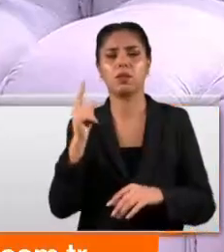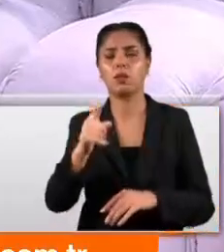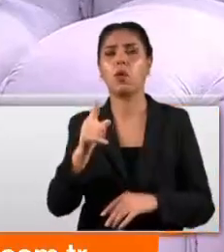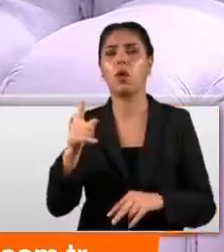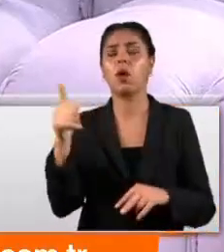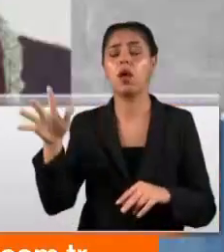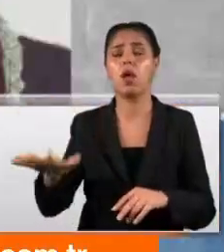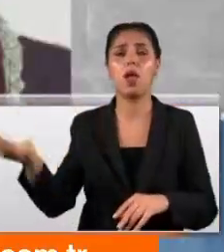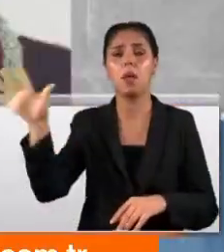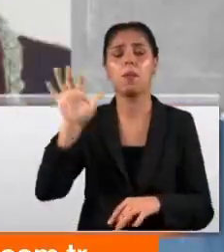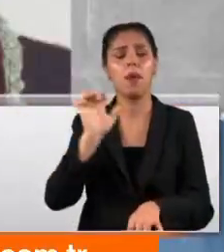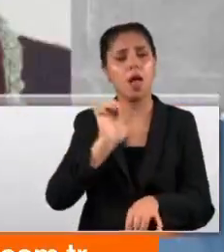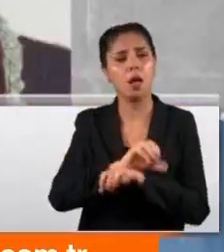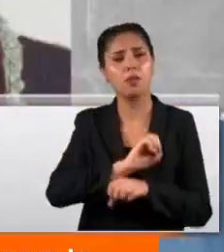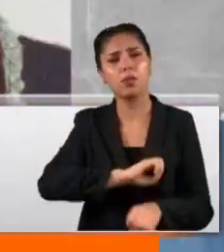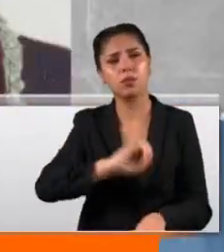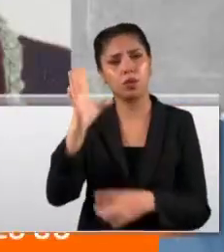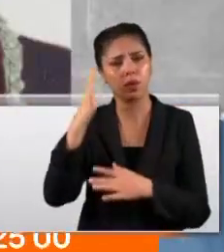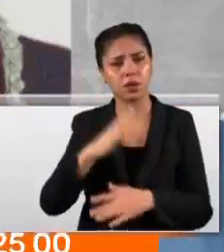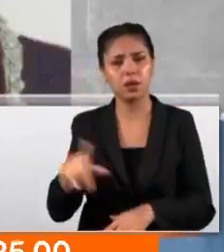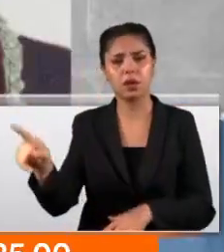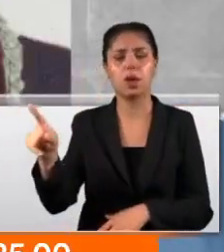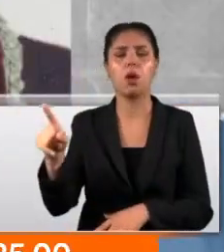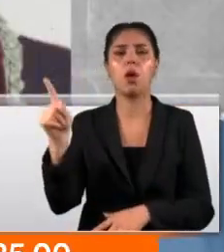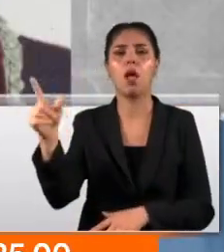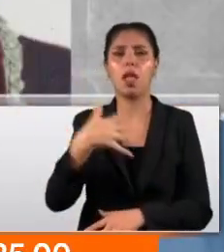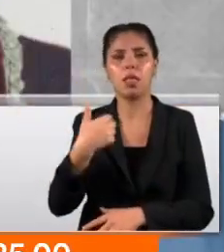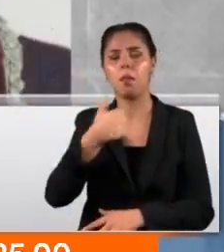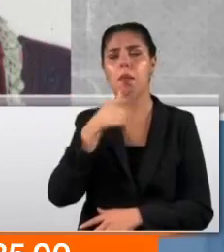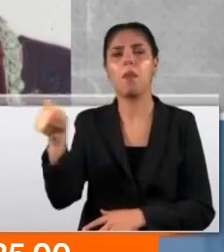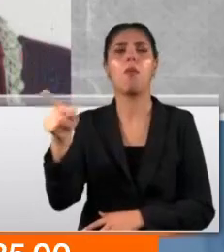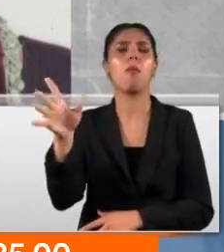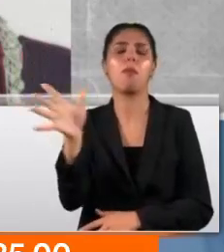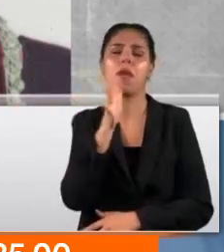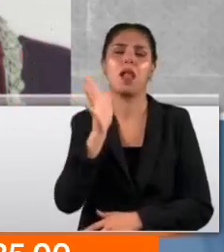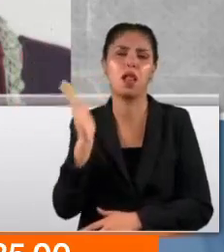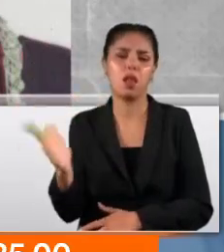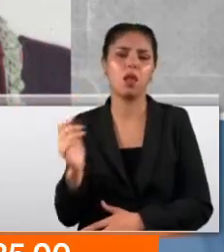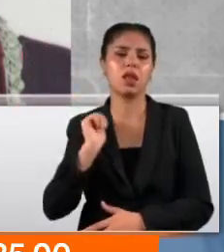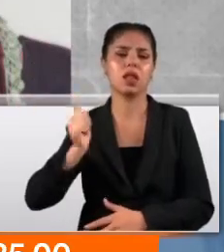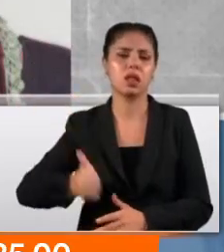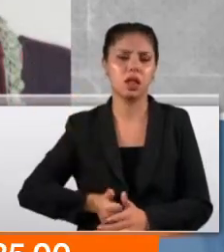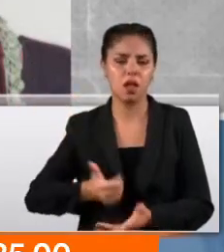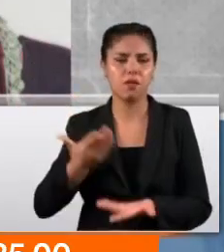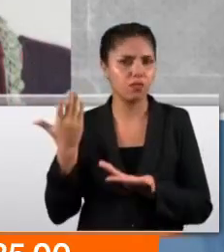Kılıcım tutuklanmasını istiyorum. Onların haberi var, onların eli var. Sayın savcı,